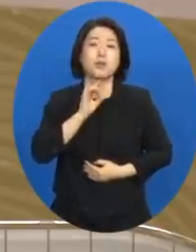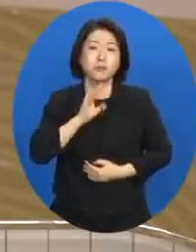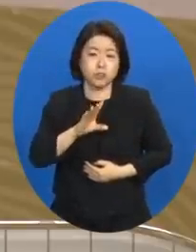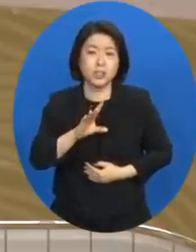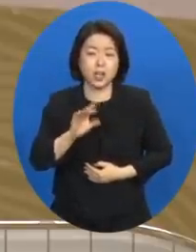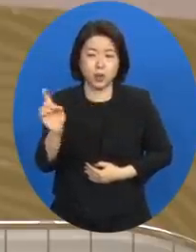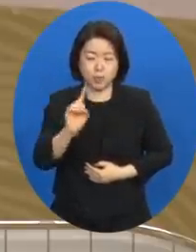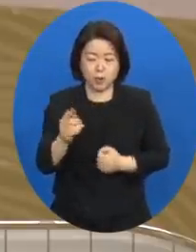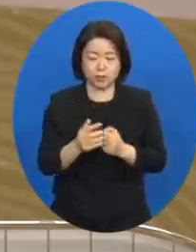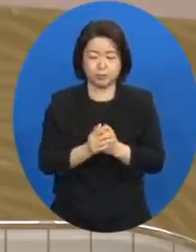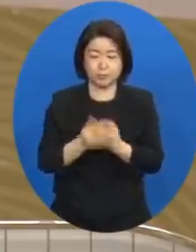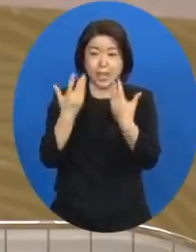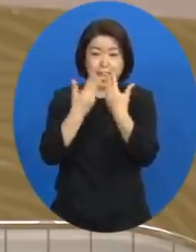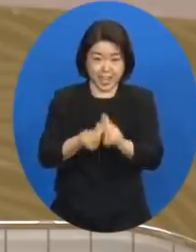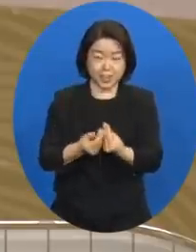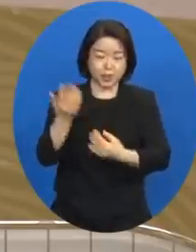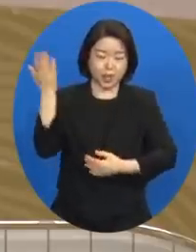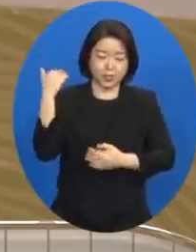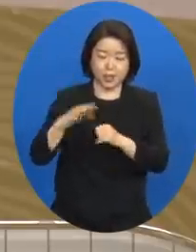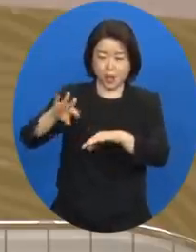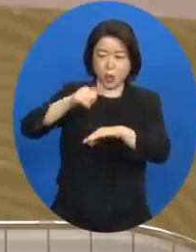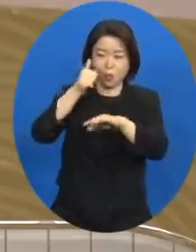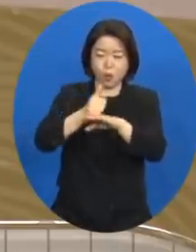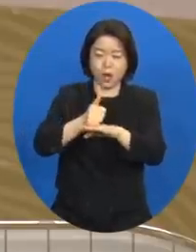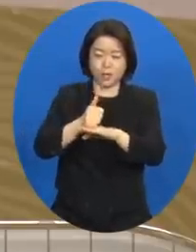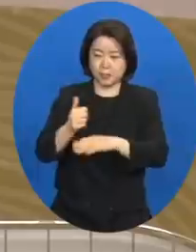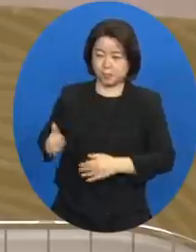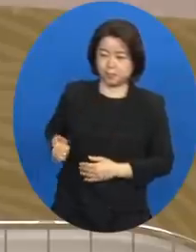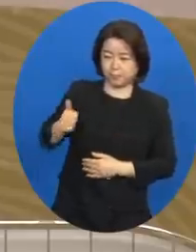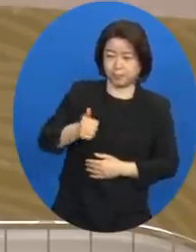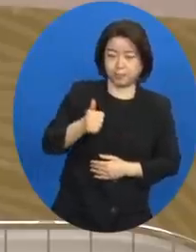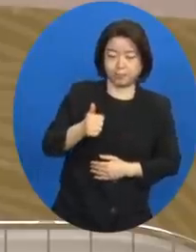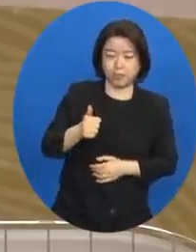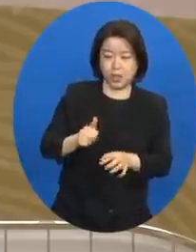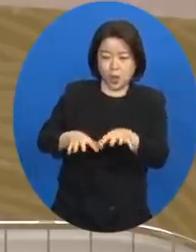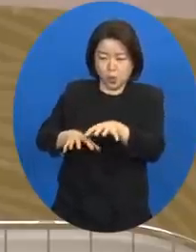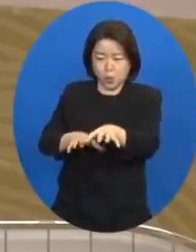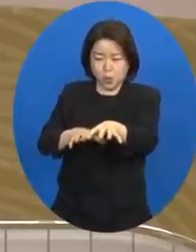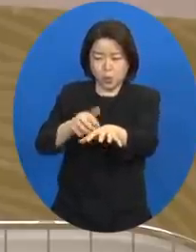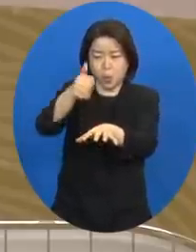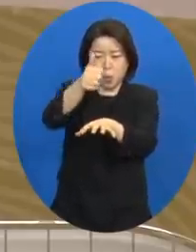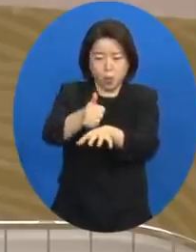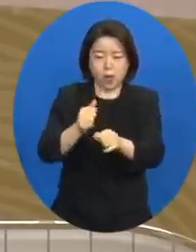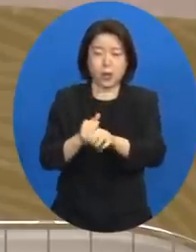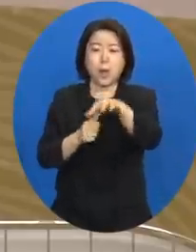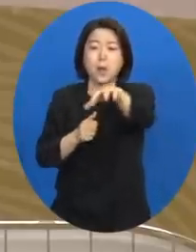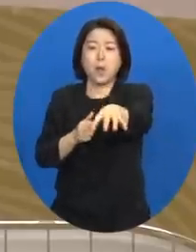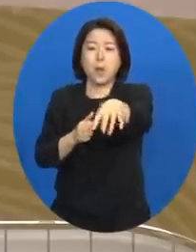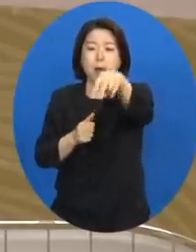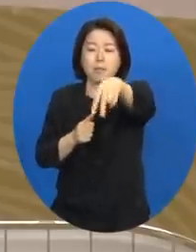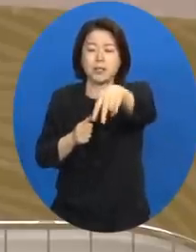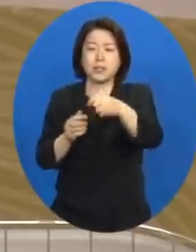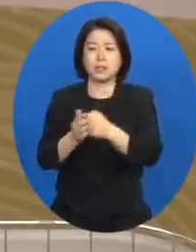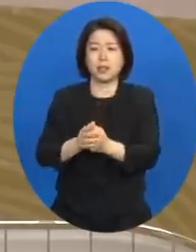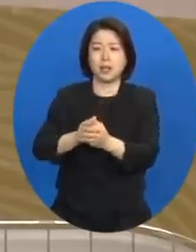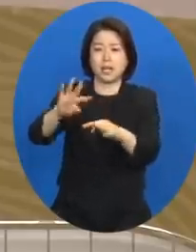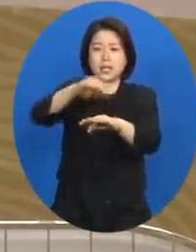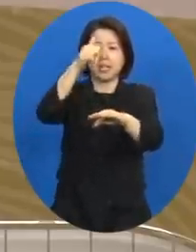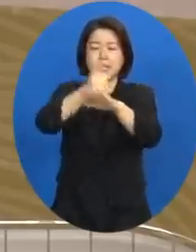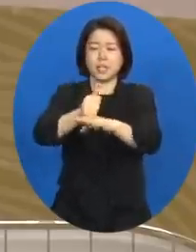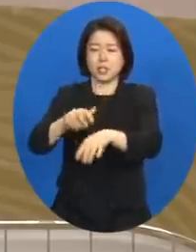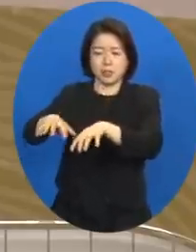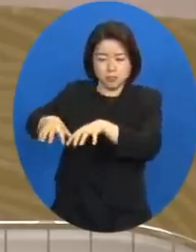임금님이 행차할 때 그때 그 행차의 맨 앞에 서서 임금님 행차요 하고 소리 지르는